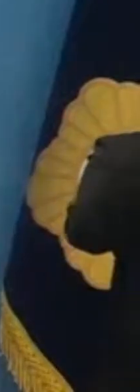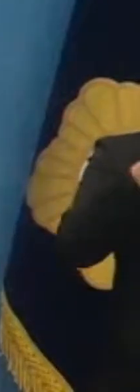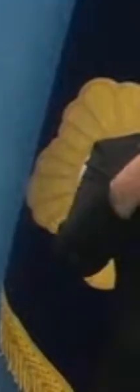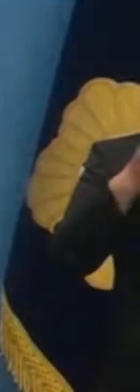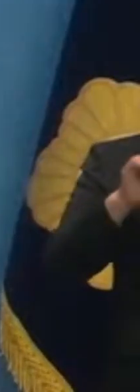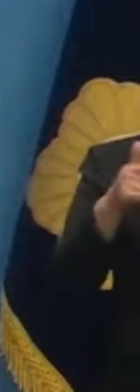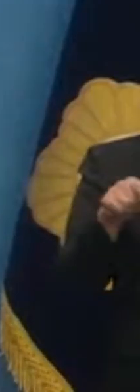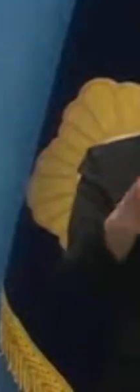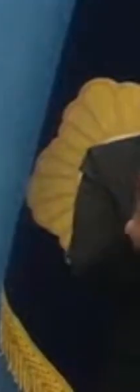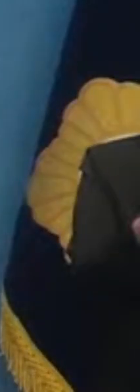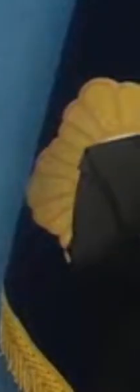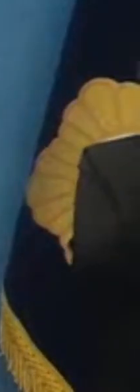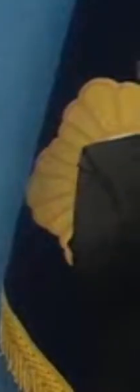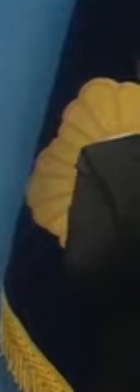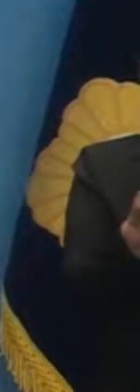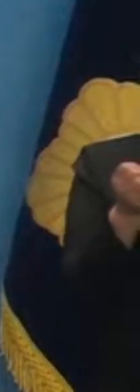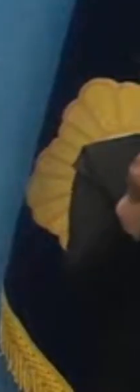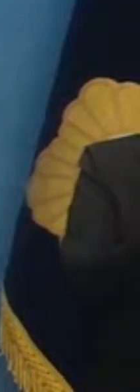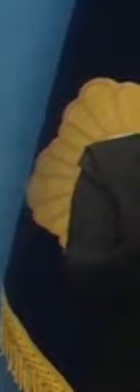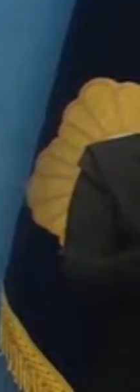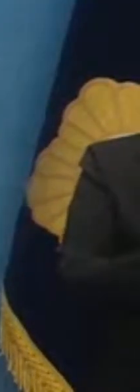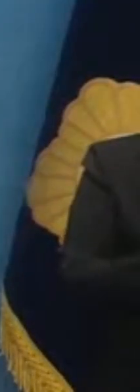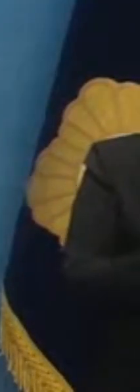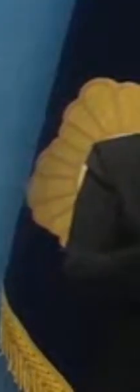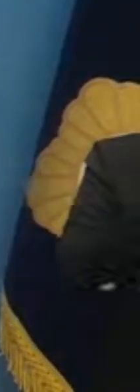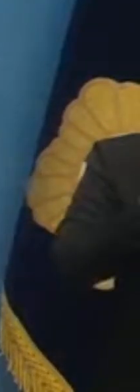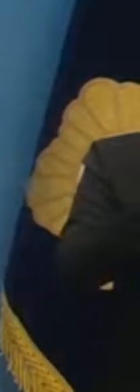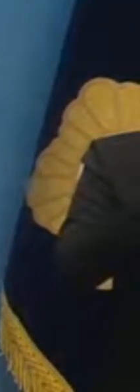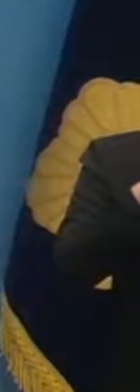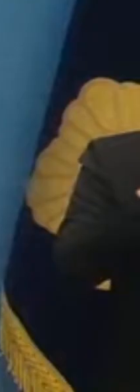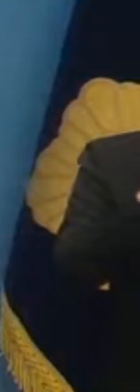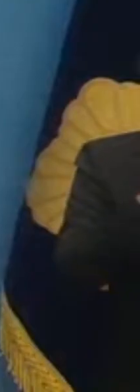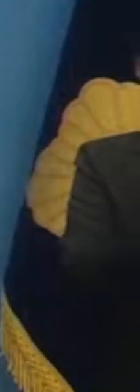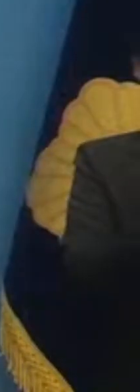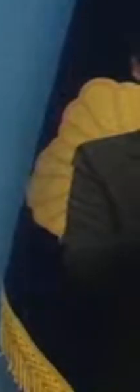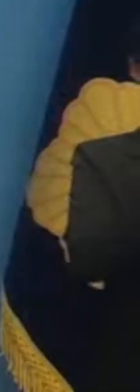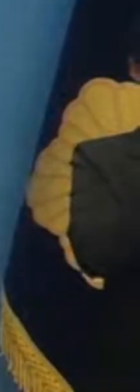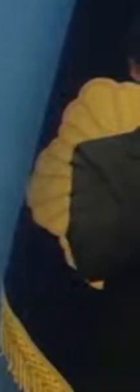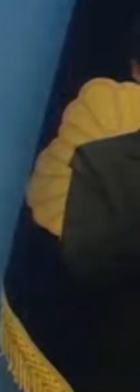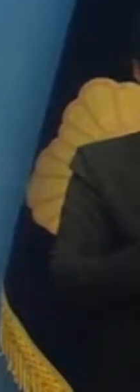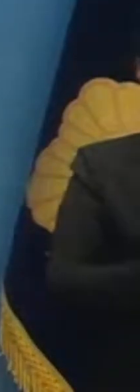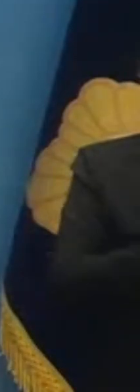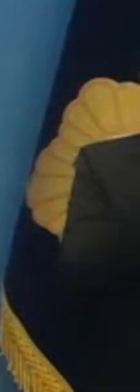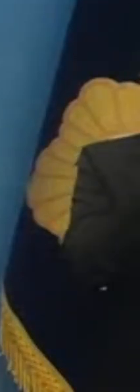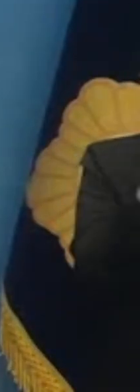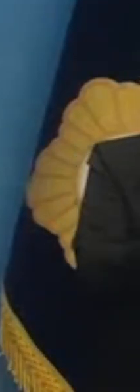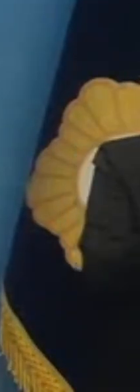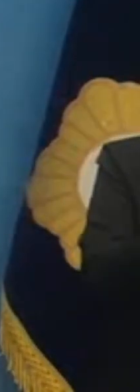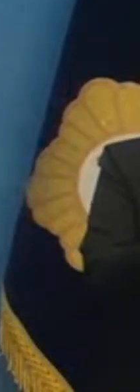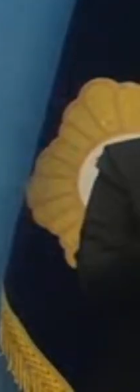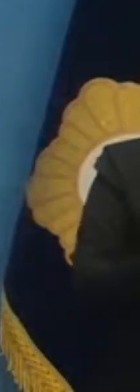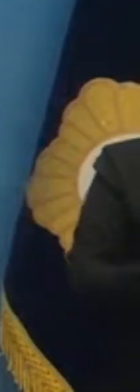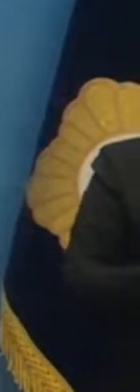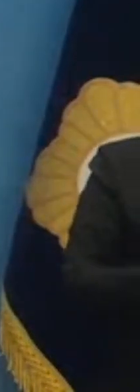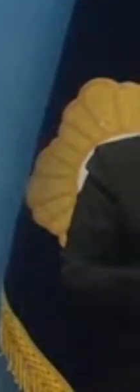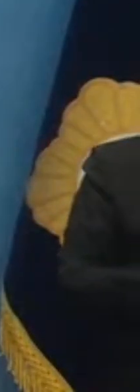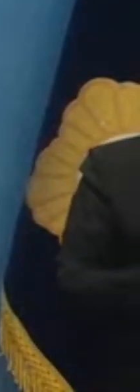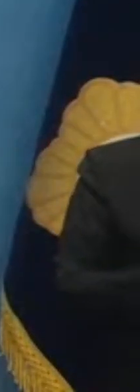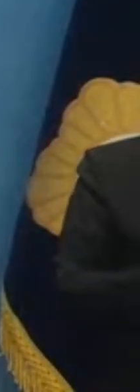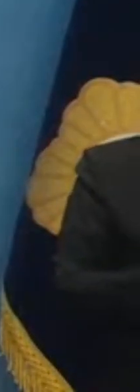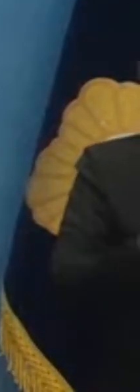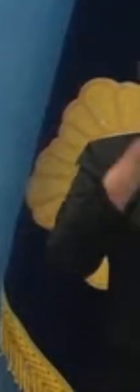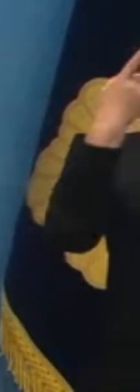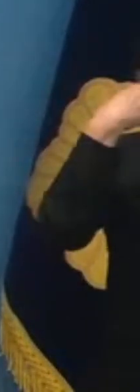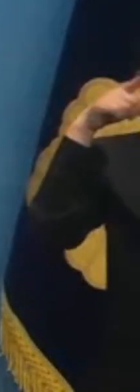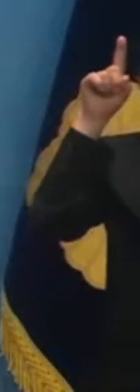집권을 운운하며 이재명 후보에게 독재자 프레임을 시위를 하고 있습니다. 황당한 것은 선대위 대변인의 논평이